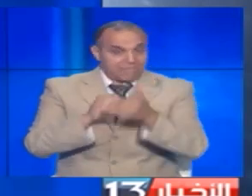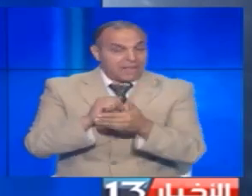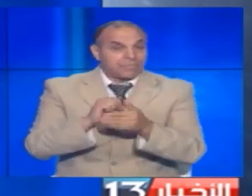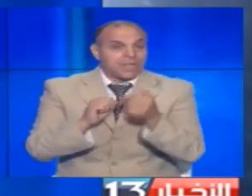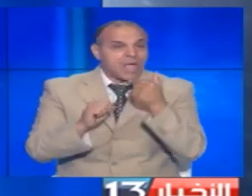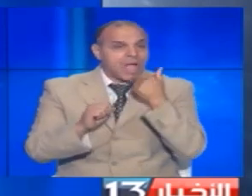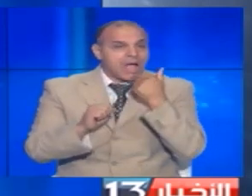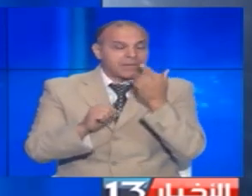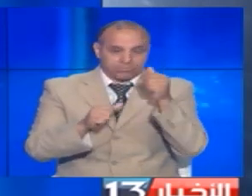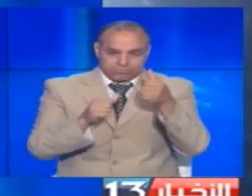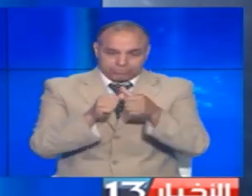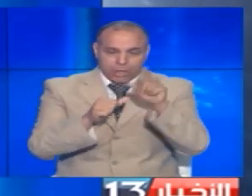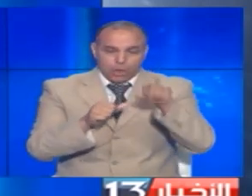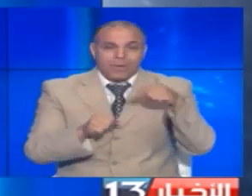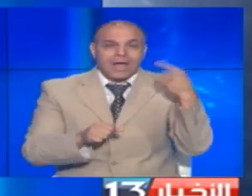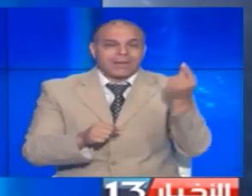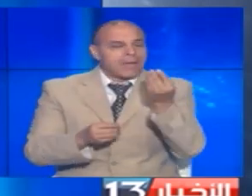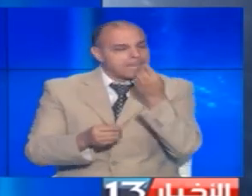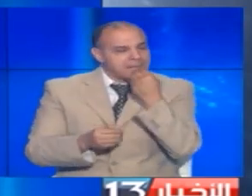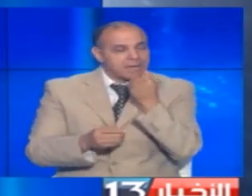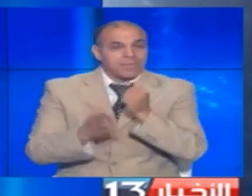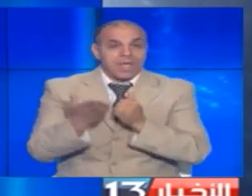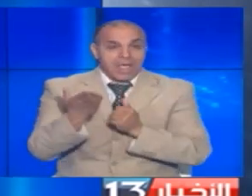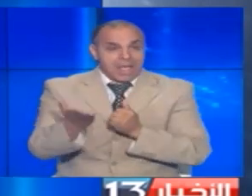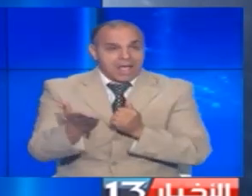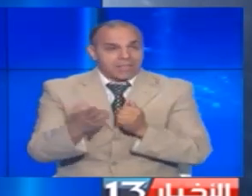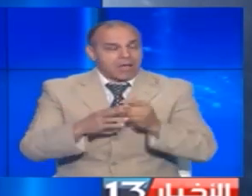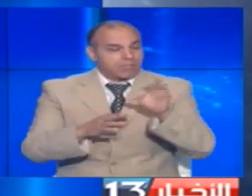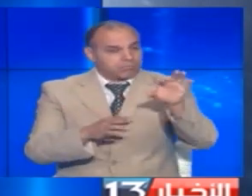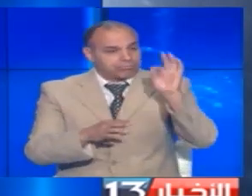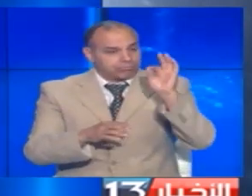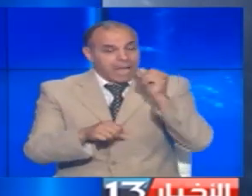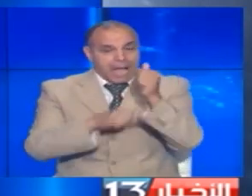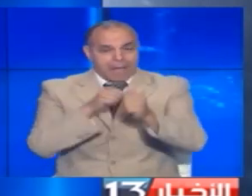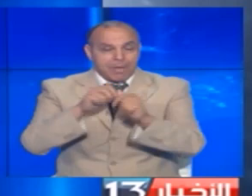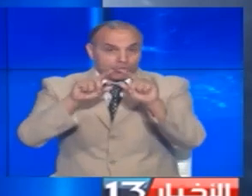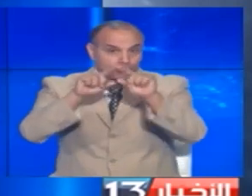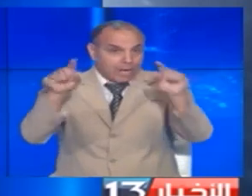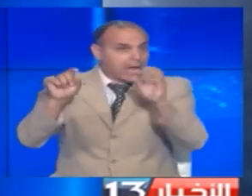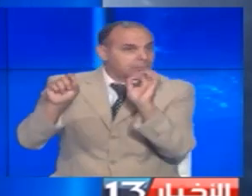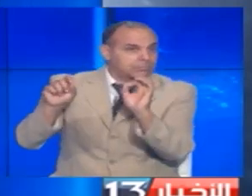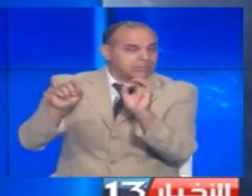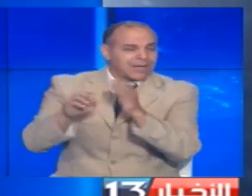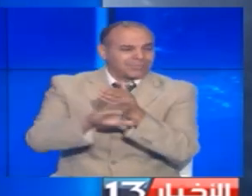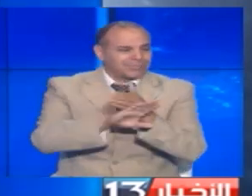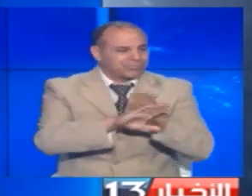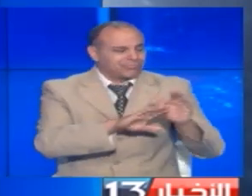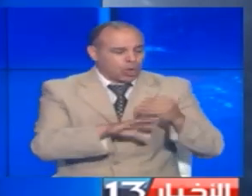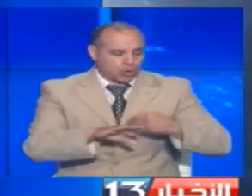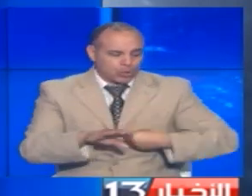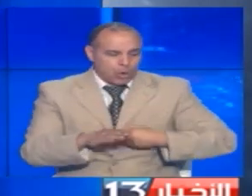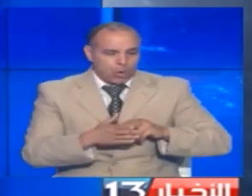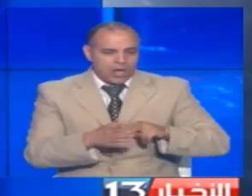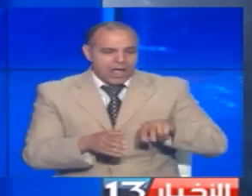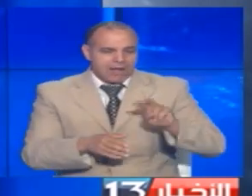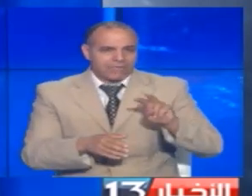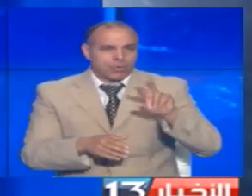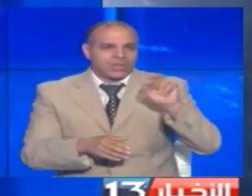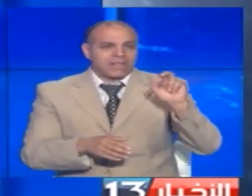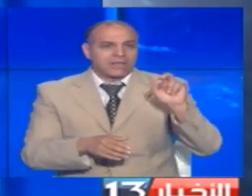بمناسبه اليوم العالمي للتغذيه والذي اختير له هذه السنه شعار القضاء على الجوع بحلول الفين